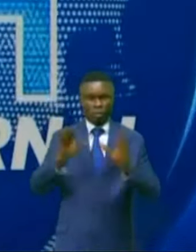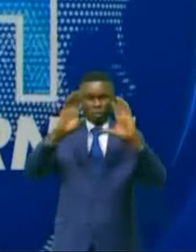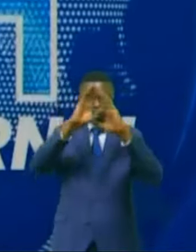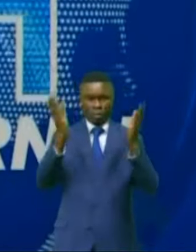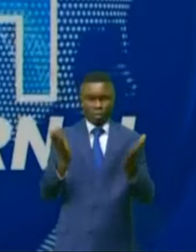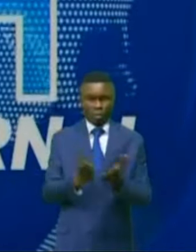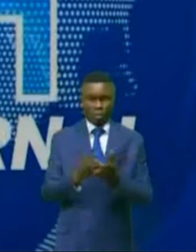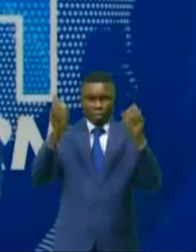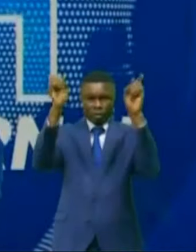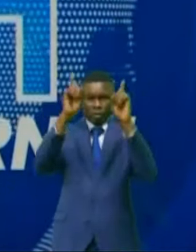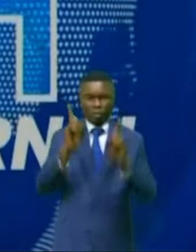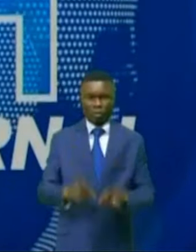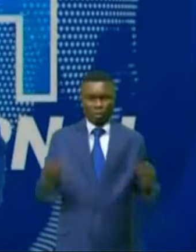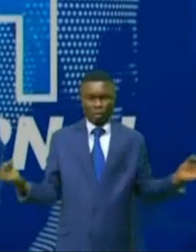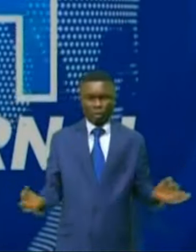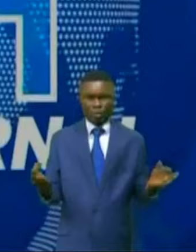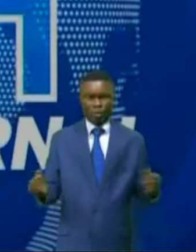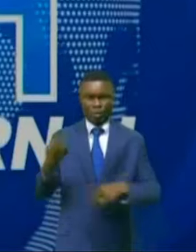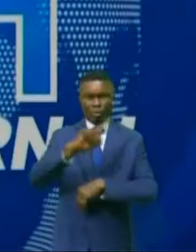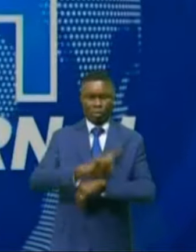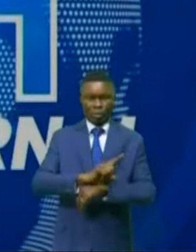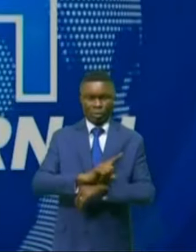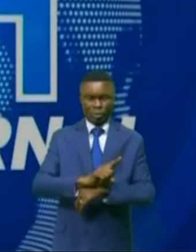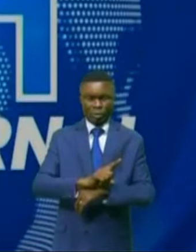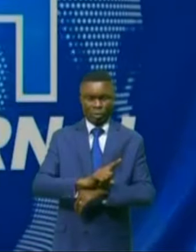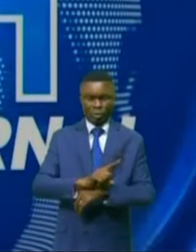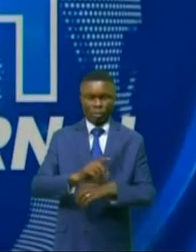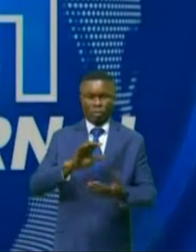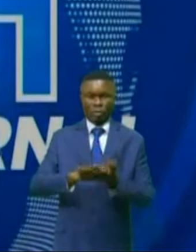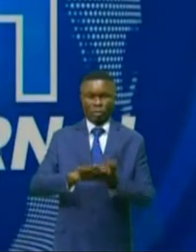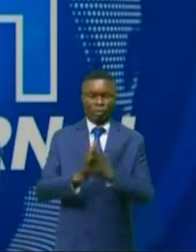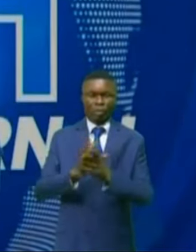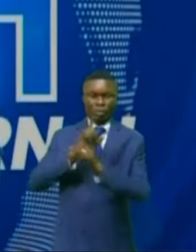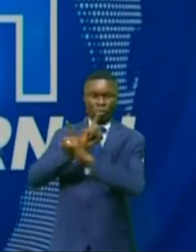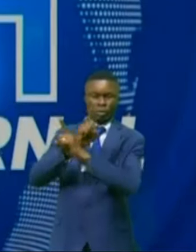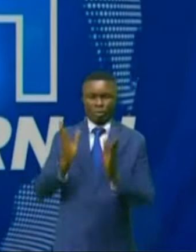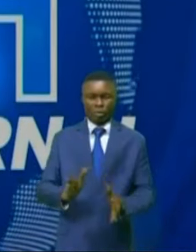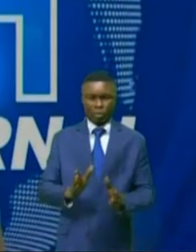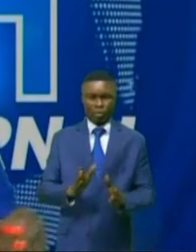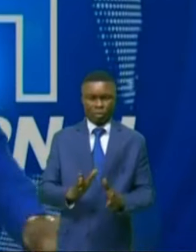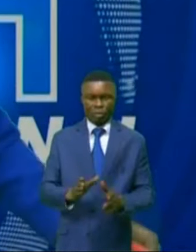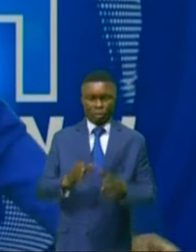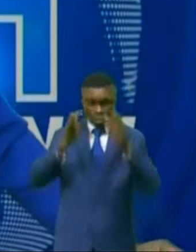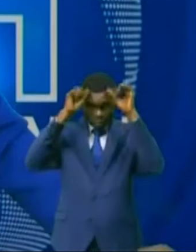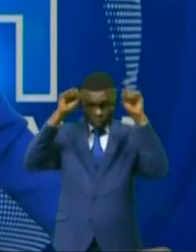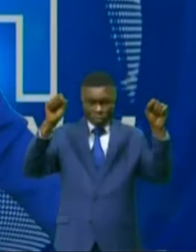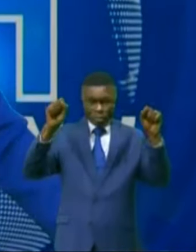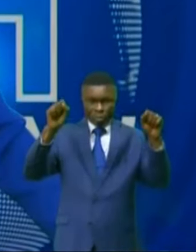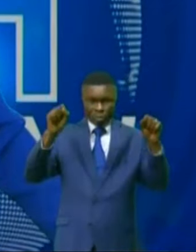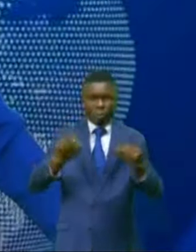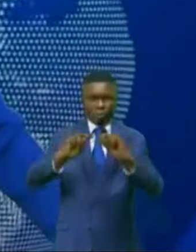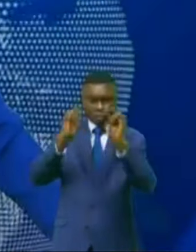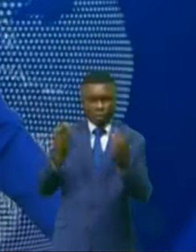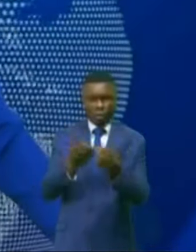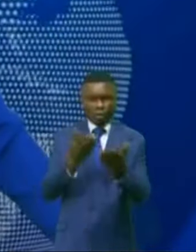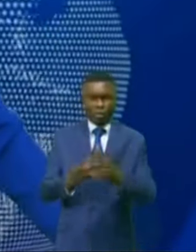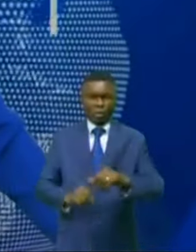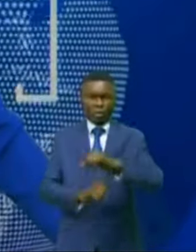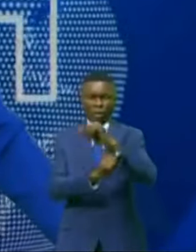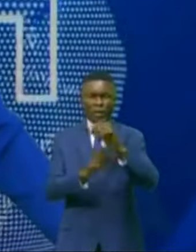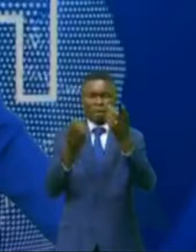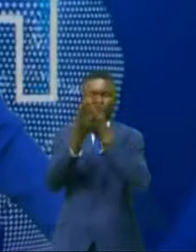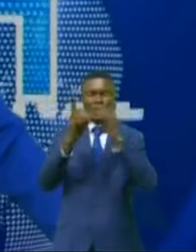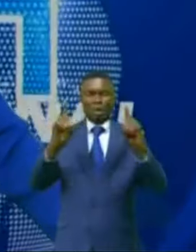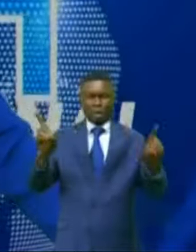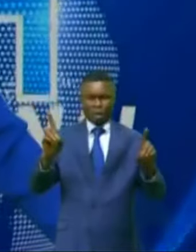communauté africaine célèbre la journée de la détention préventive, une occasion pour le président de cet organe d'appui à la